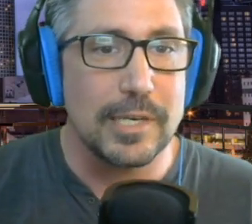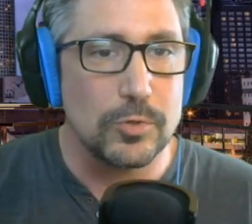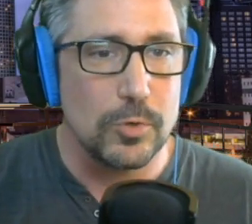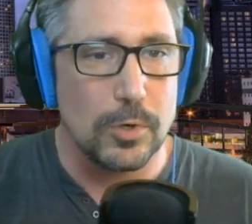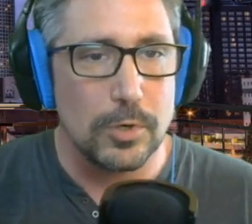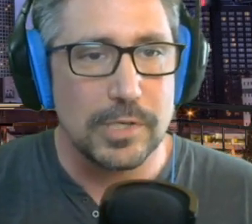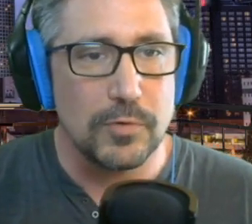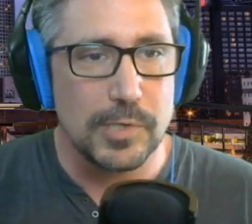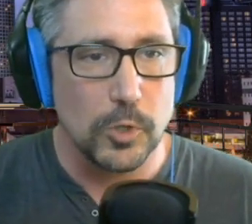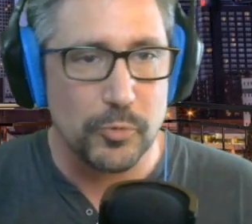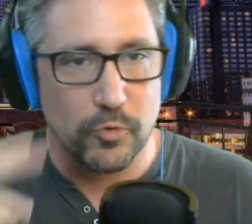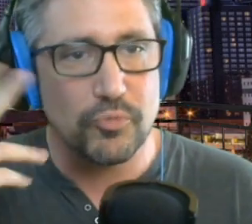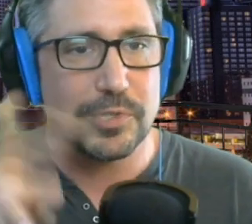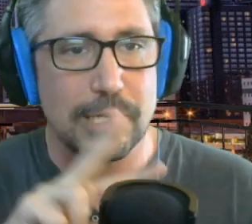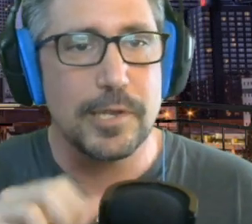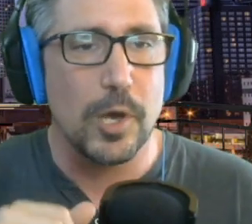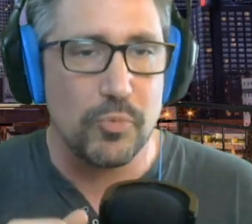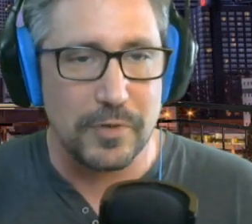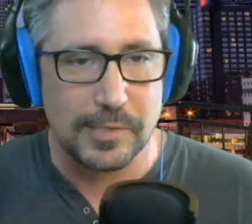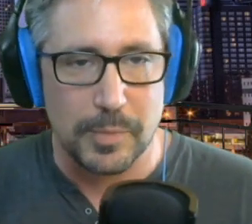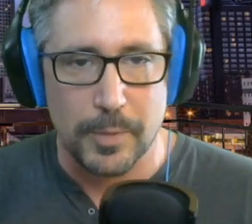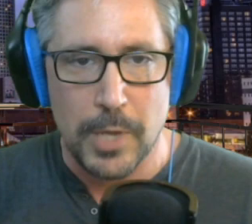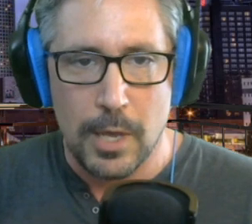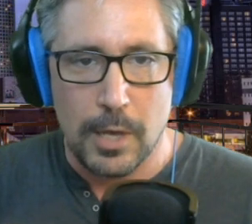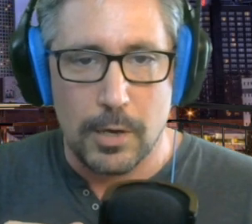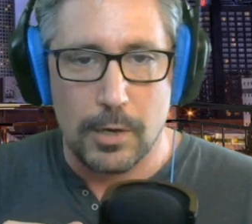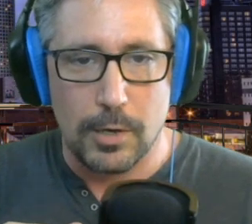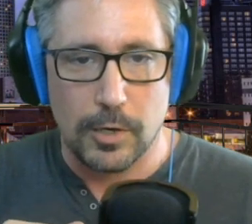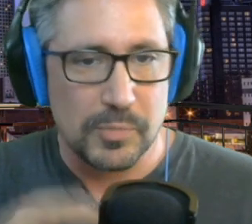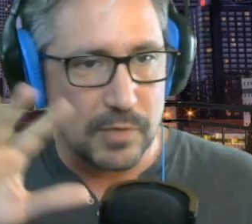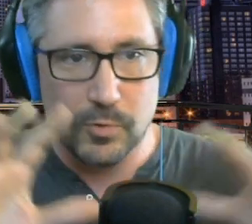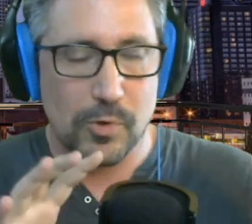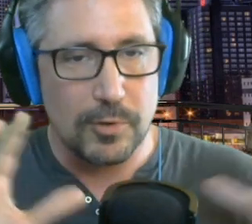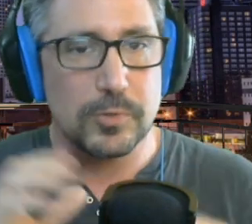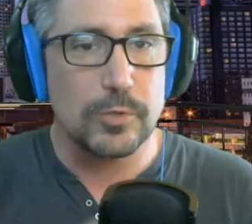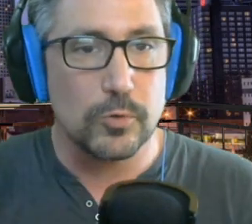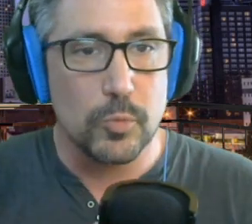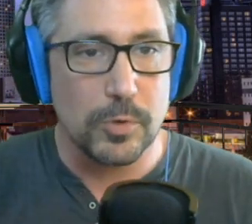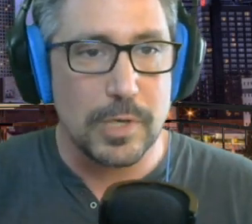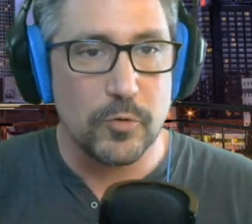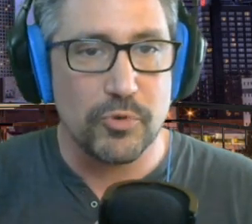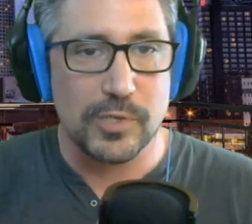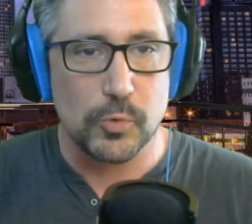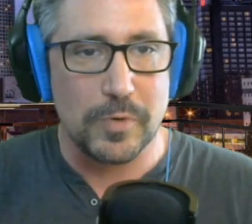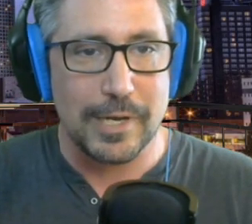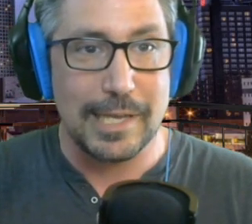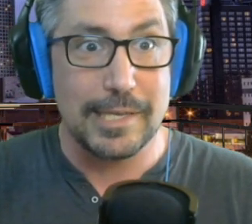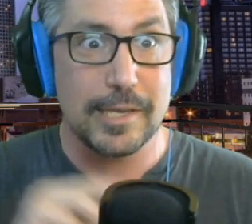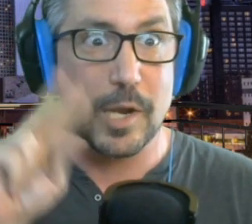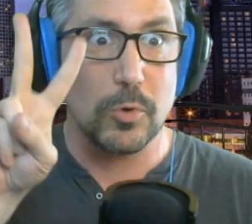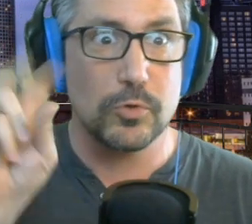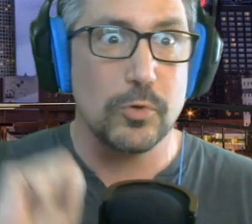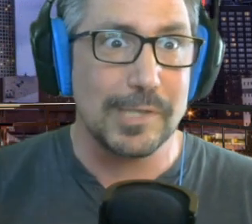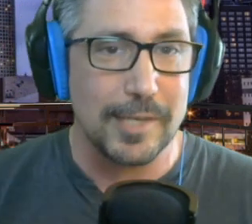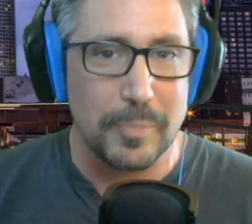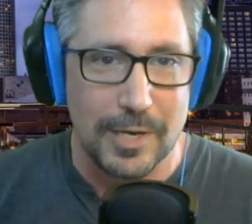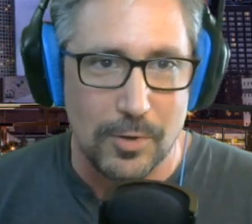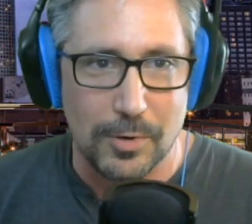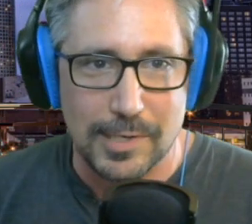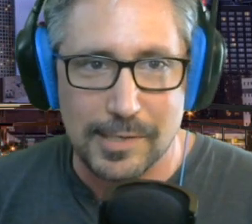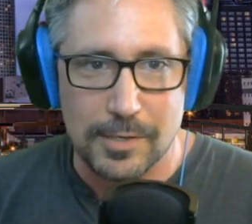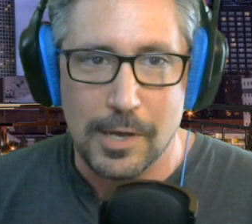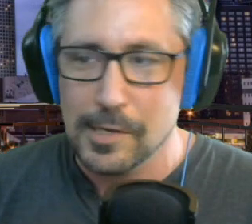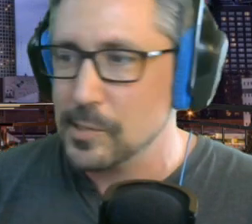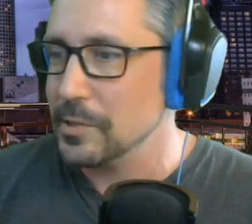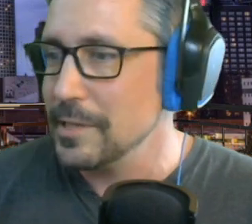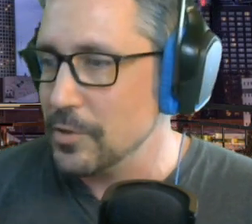police d'écriture qui vous arrange pour que vous puissiez les lire plus facilement. Comme ça, vous aurez les sous-titres de tout le monde et vous pourrez suivre. Et il y a également deux interprètes en